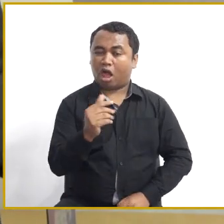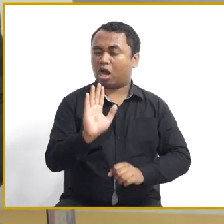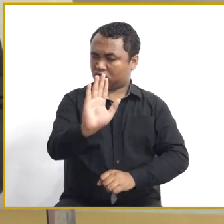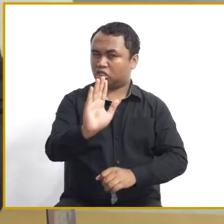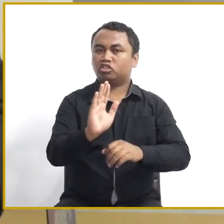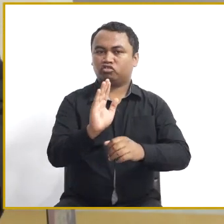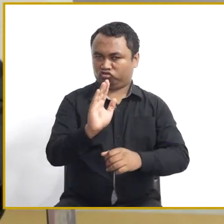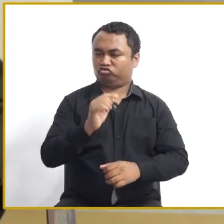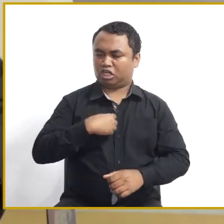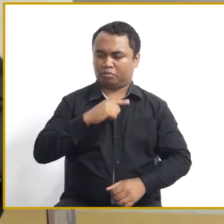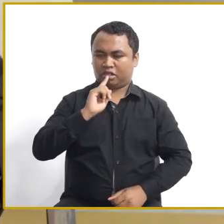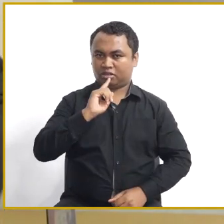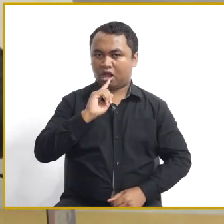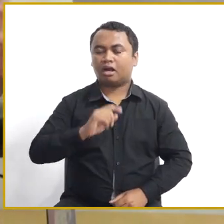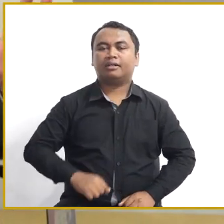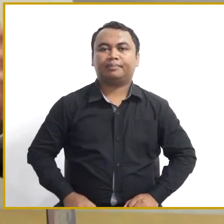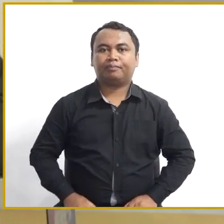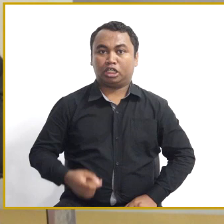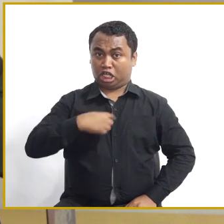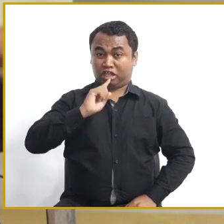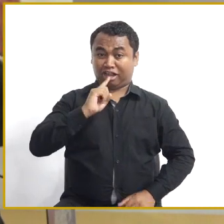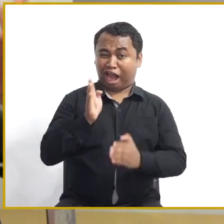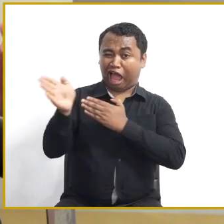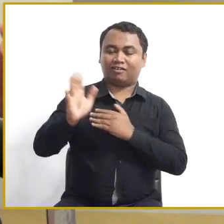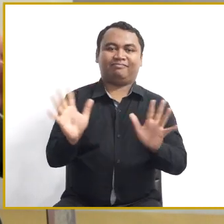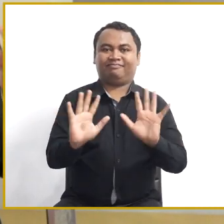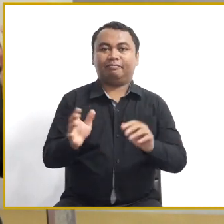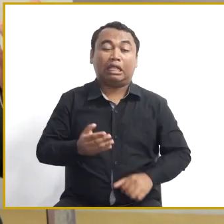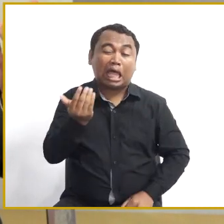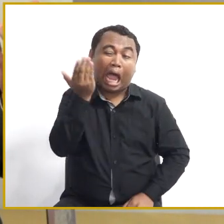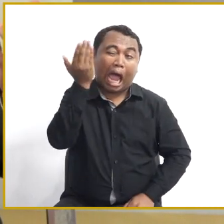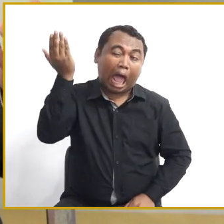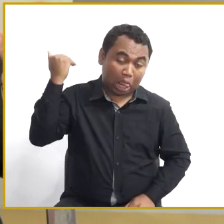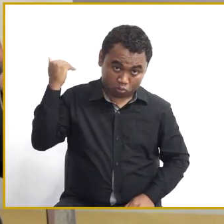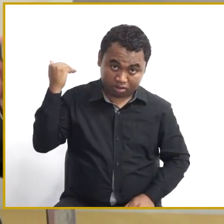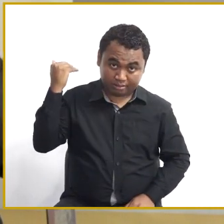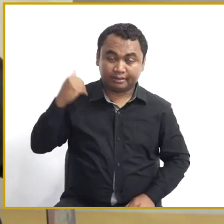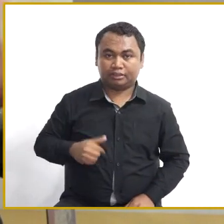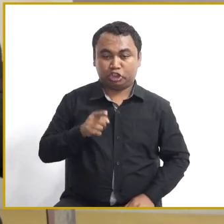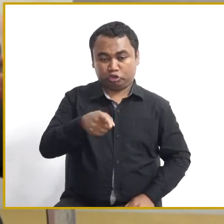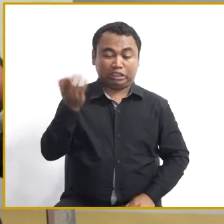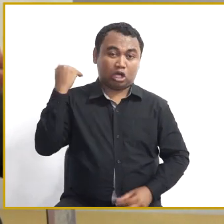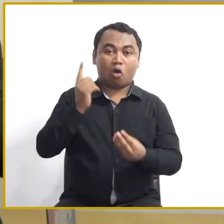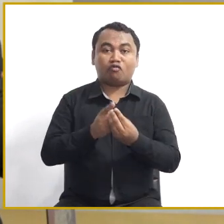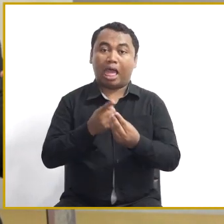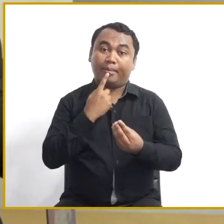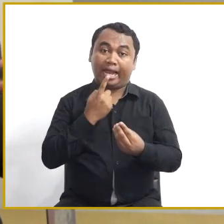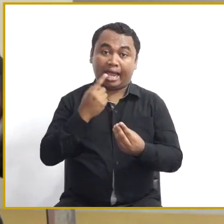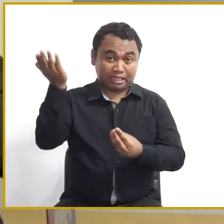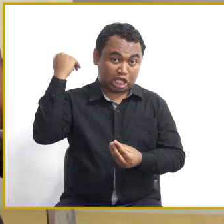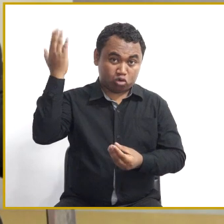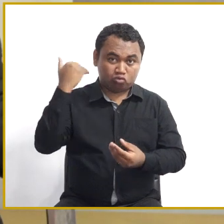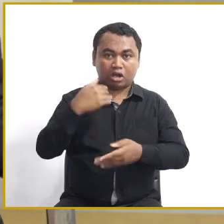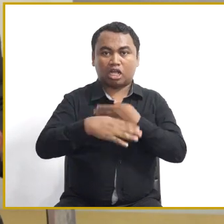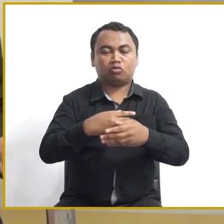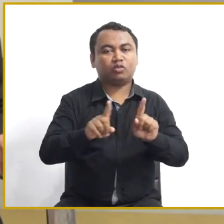tsotra. Tsy anao tantara lavabe fa tany aloha tany izy io dia volamena no